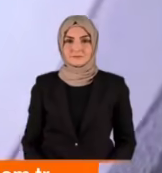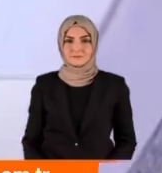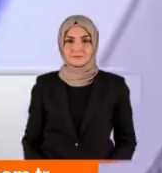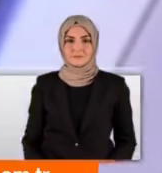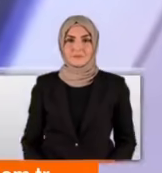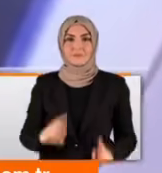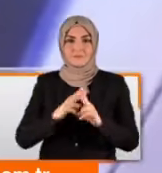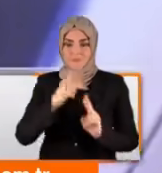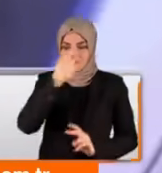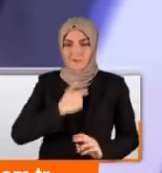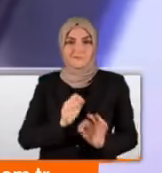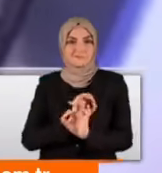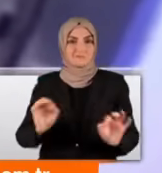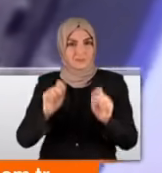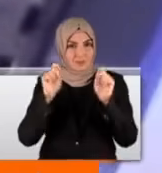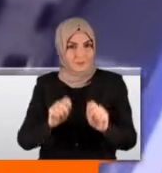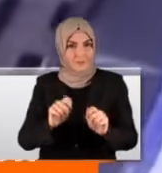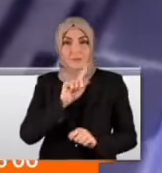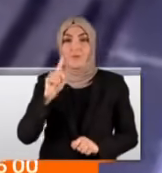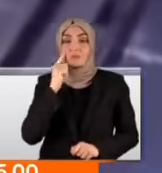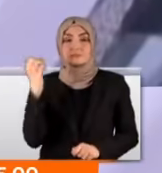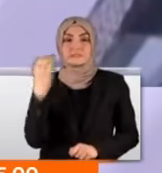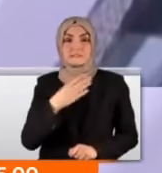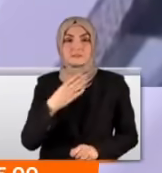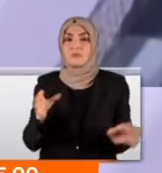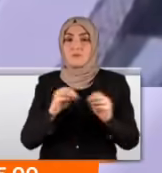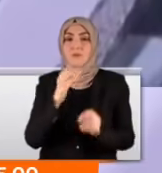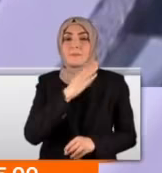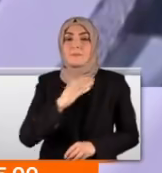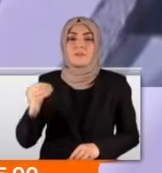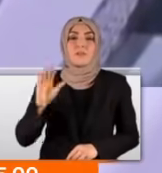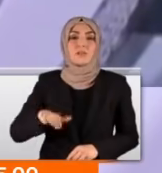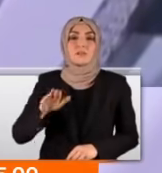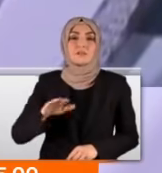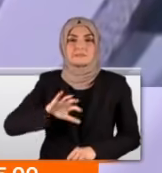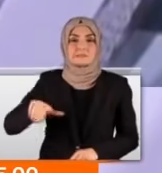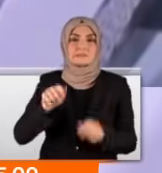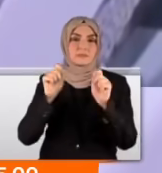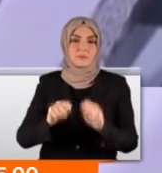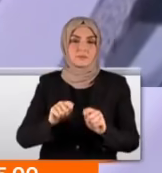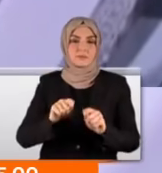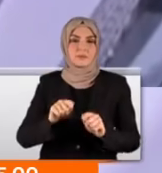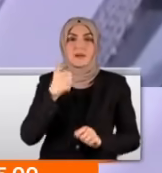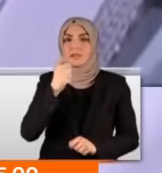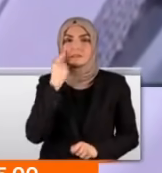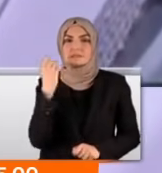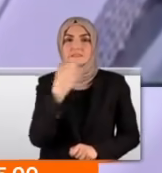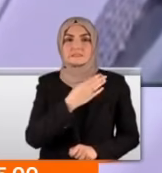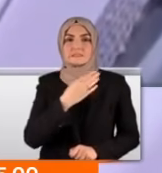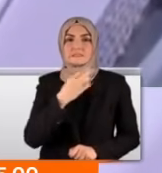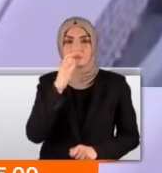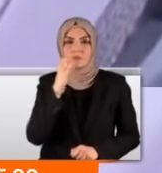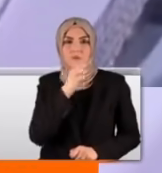bu polis kılığına girdiler 10 kişiyi milyonluk Vurgun yaptılar içlerinde kadınların da bulunduğu altı kişilik dolandırıcı Çetesi